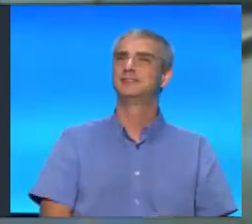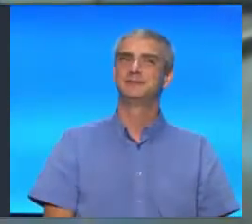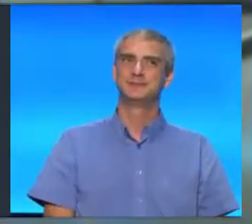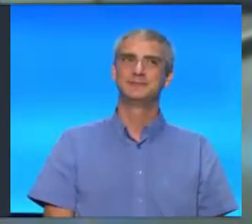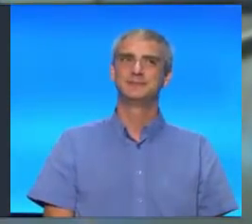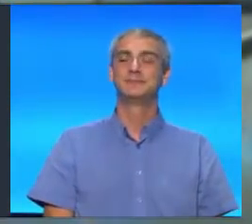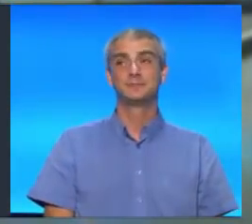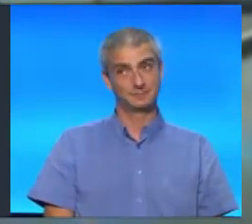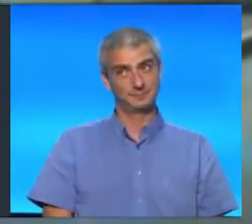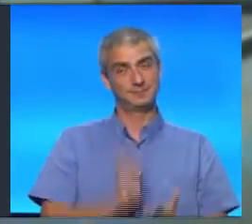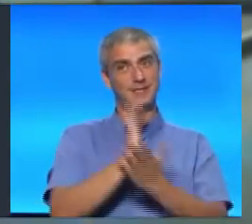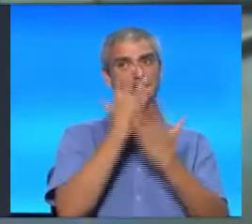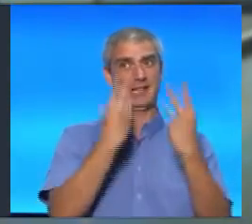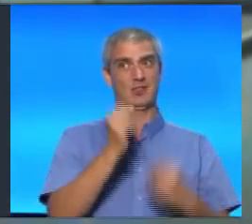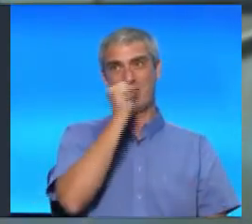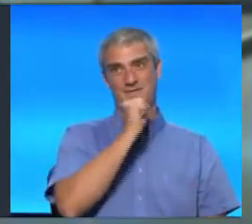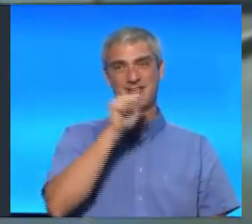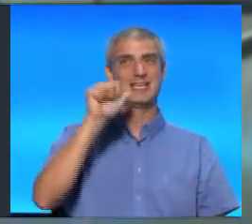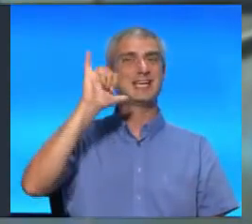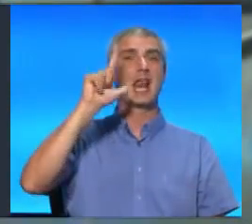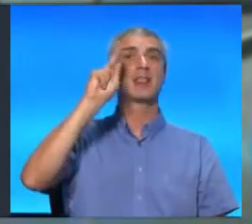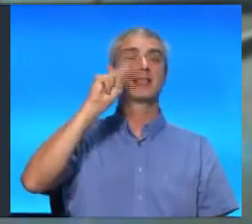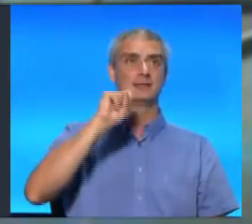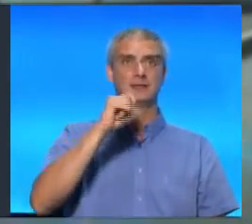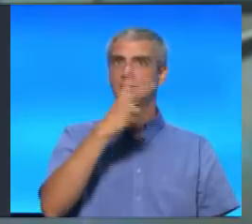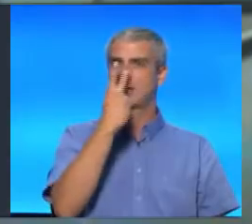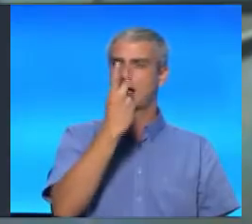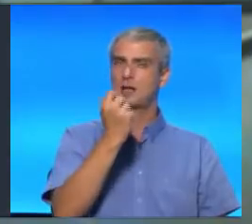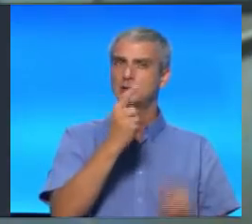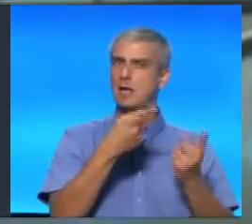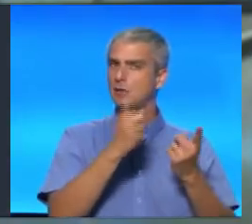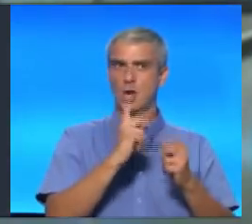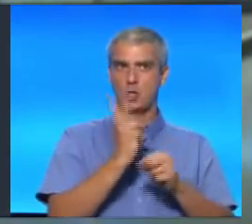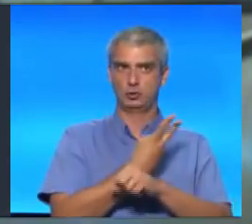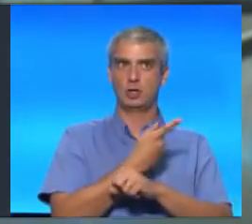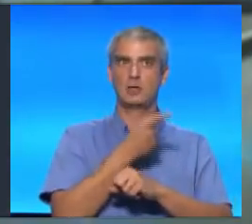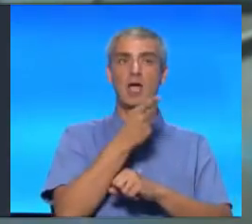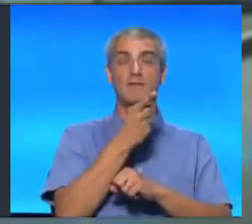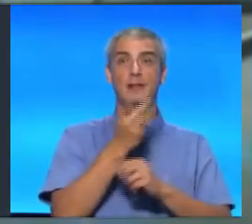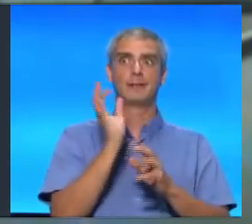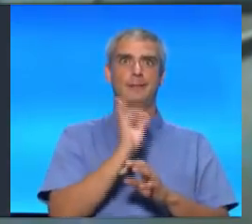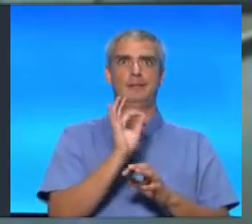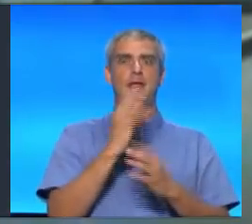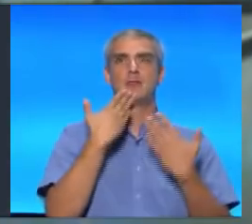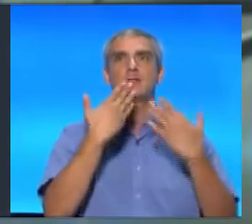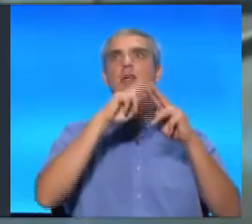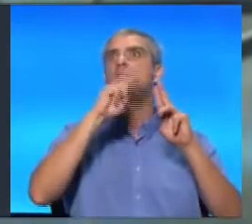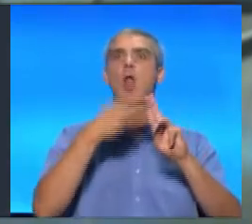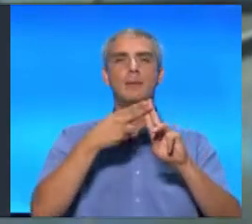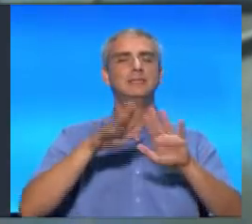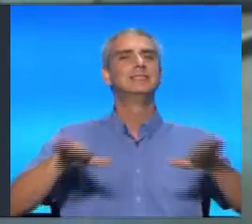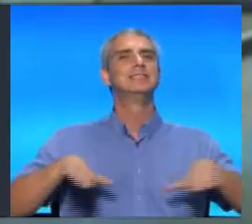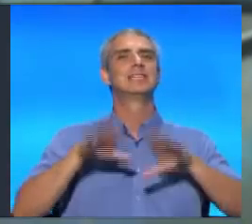עכשיו. מזל טוב לאילנית. וזה אולי יראה לכם קצת לא שגרתי, אבל מדובר בכל זאת בטרנד עולמי. שחייה